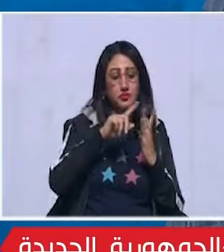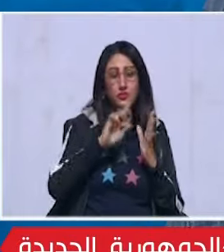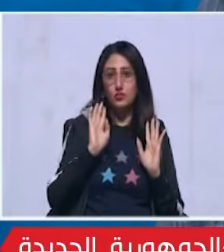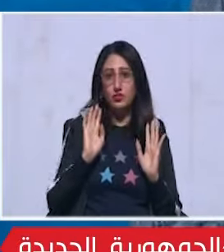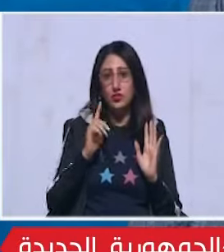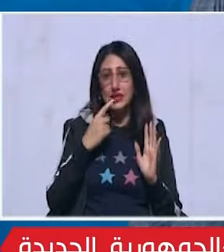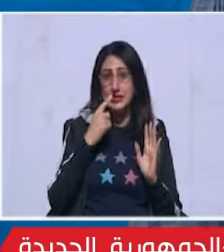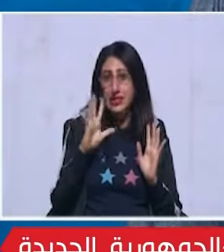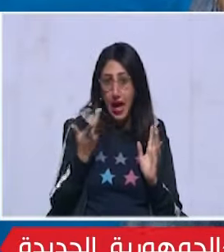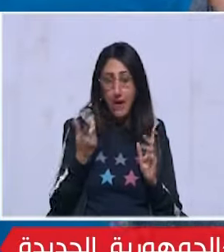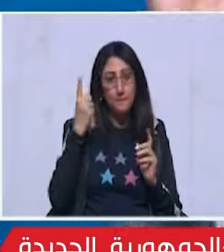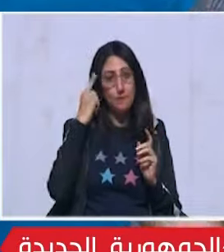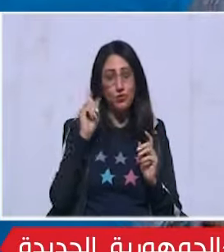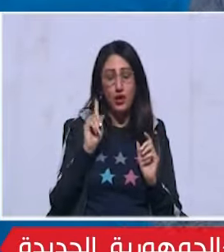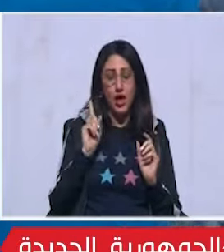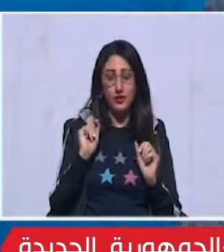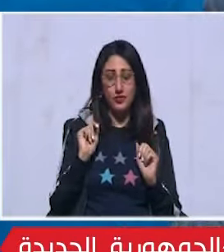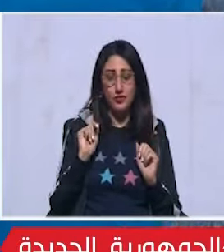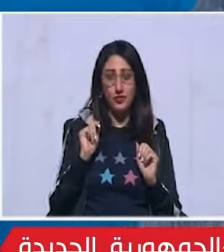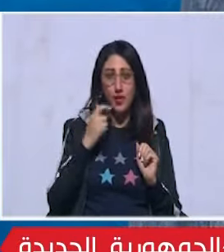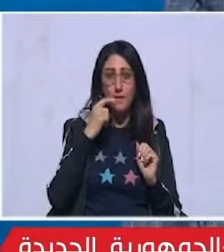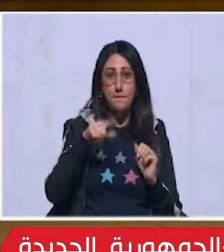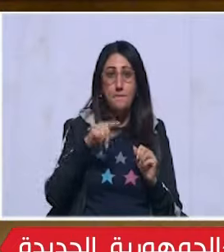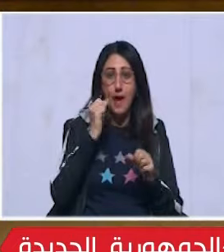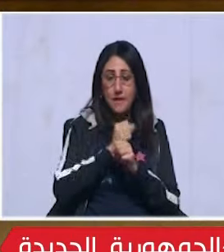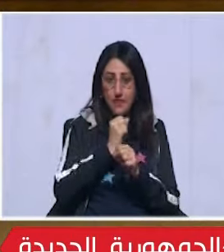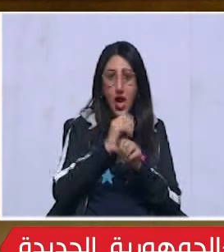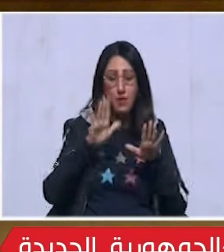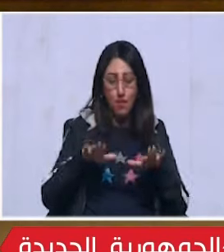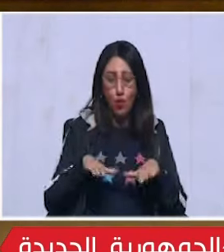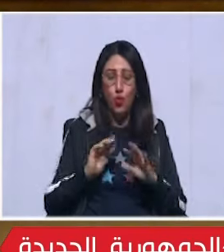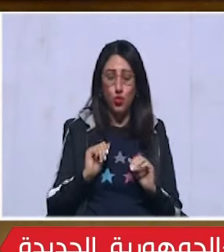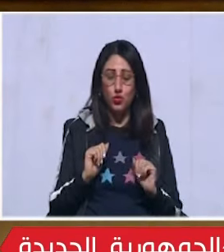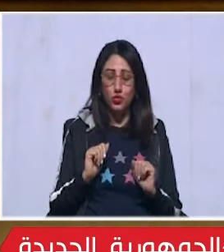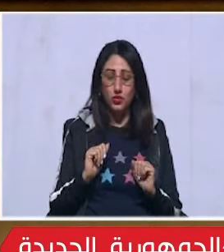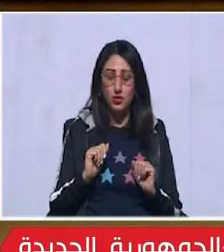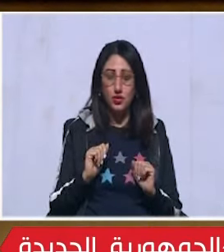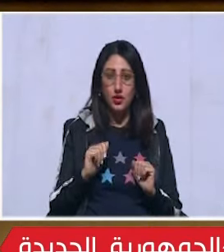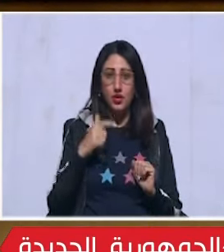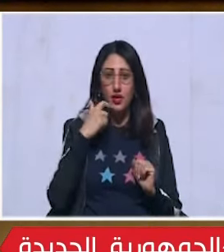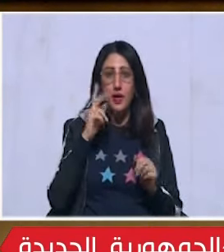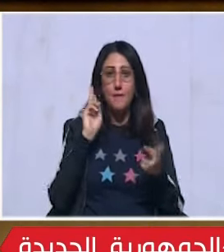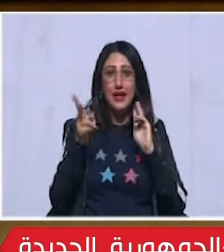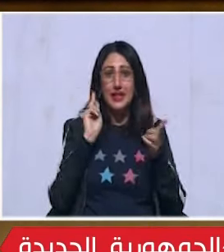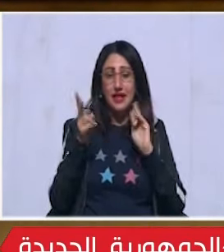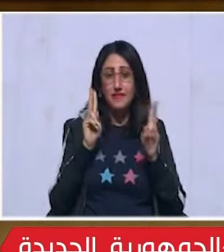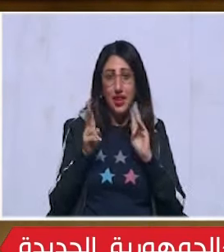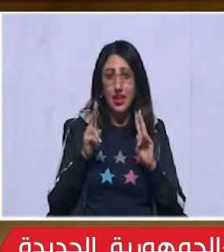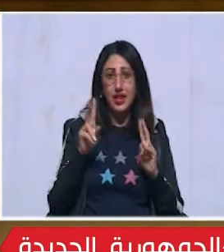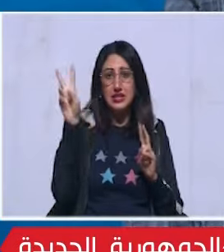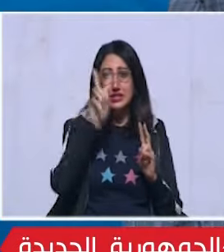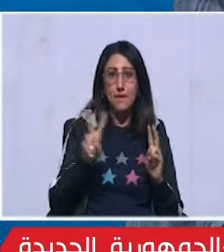محسوم لكن الحدث محسوم طب احنا ليه استقر الراي على ان احنا بنحتفل بها ليله 27